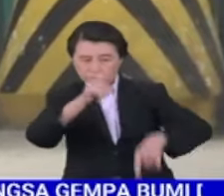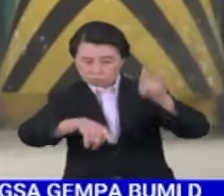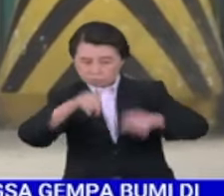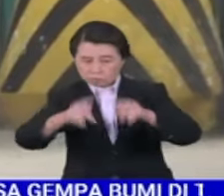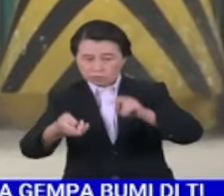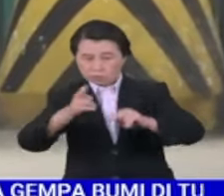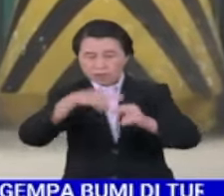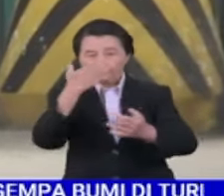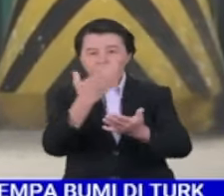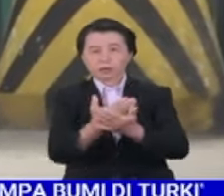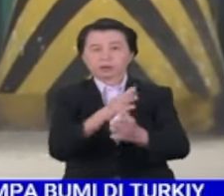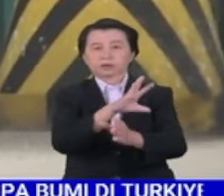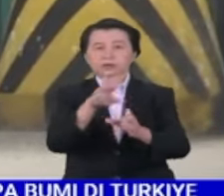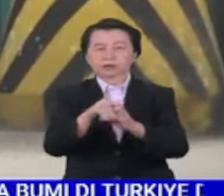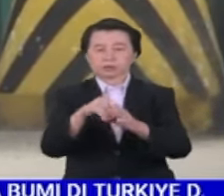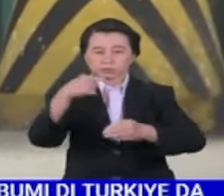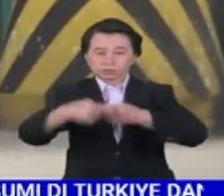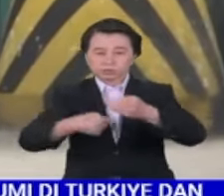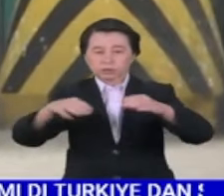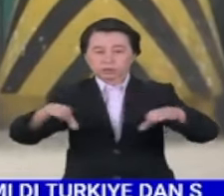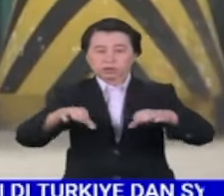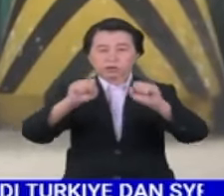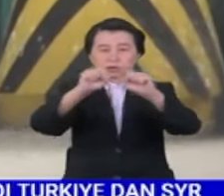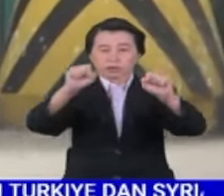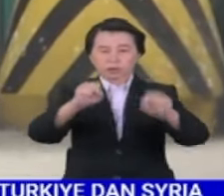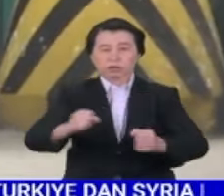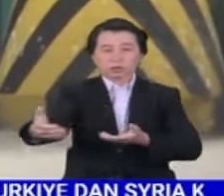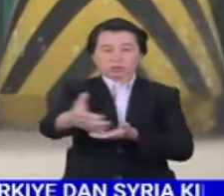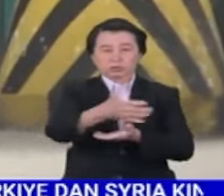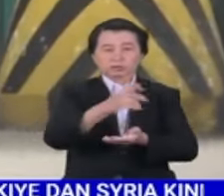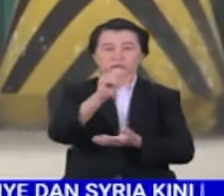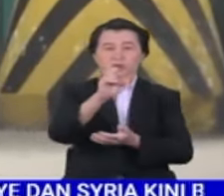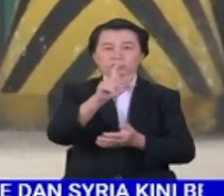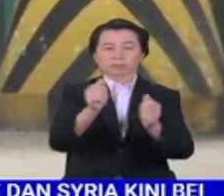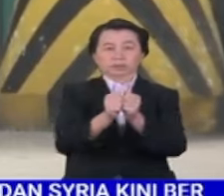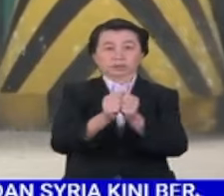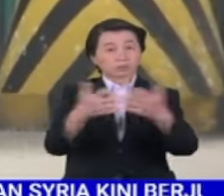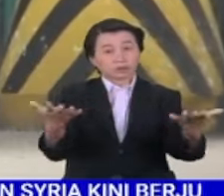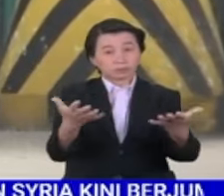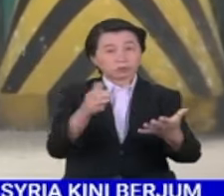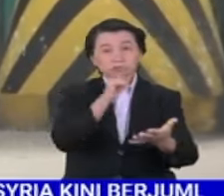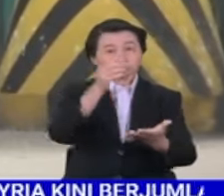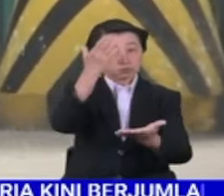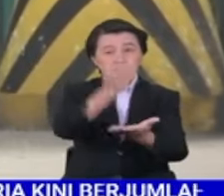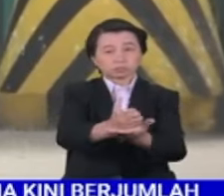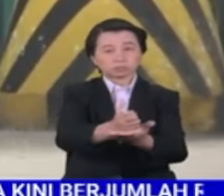penambah baikan termasuk mengenai pelaksanaan sistem kutipan Sultan berhenti